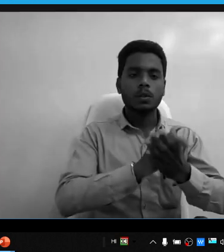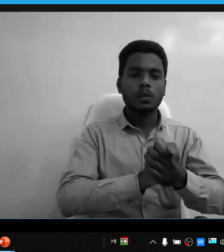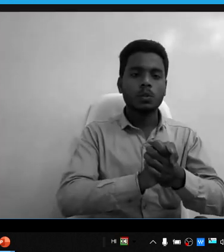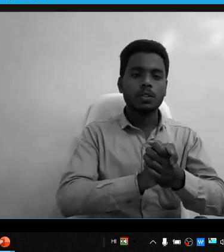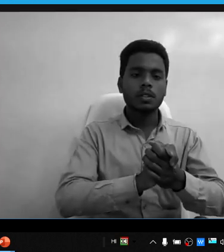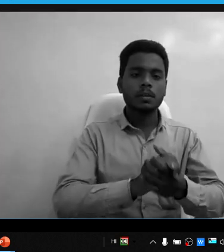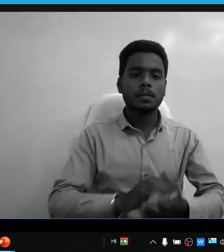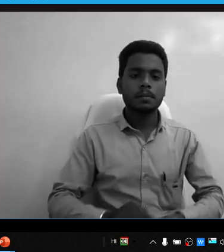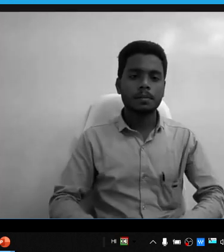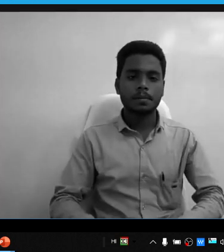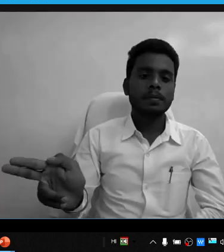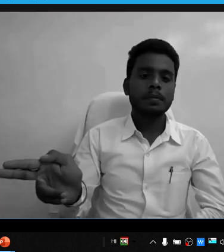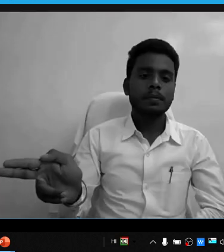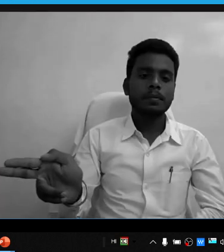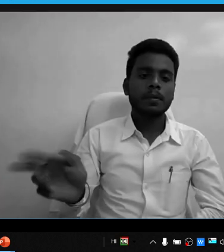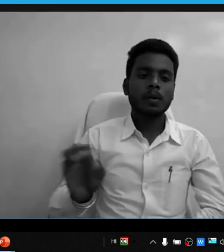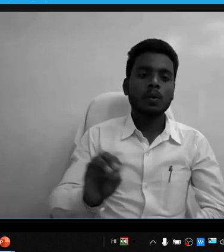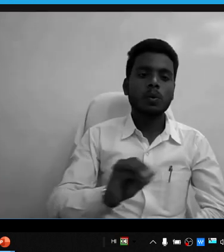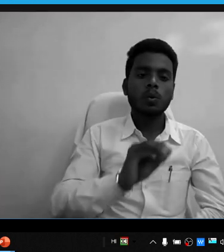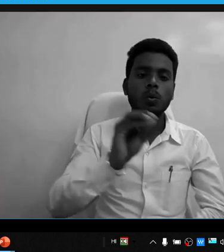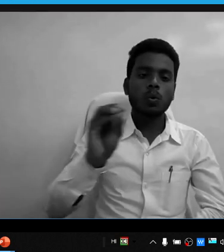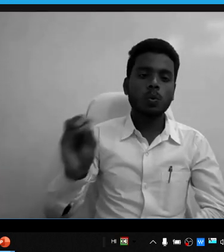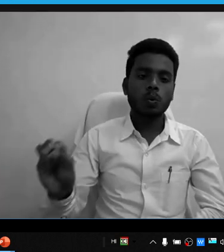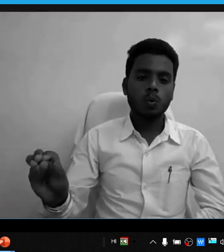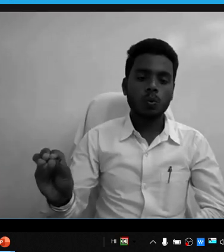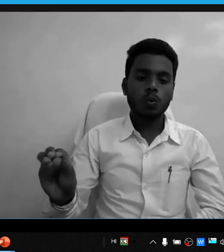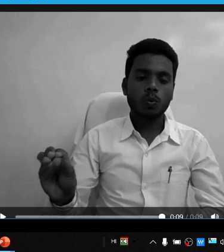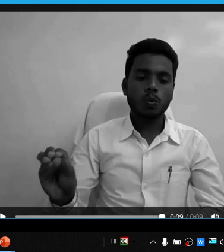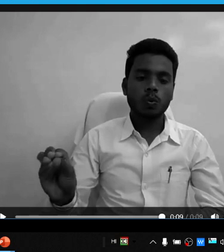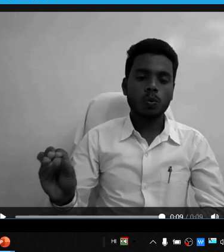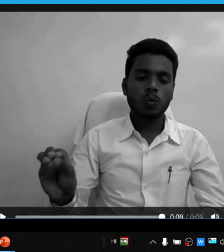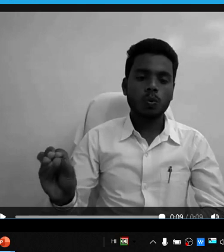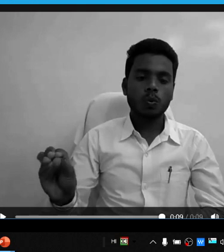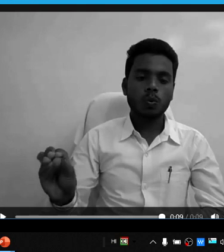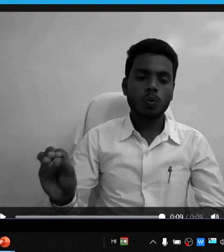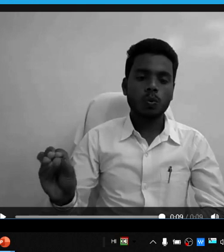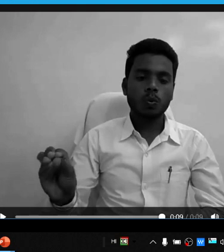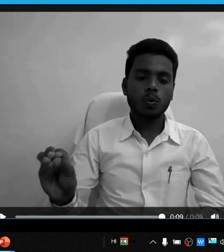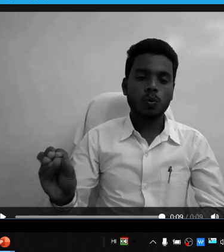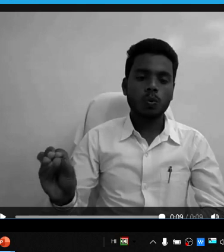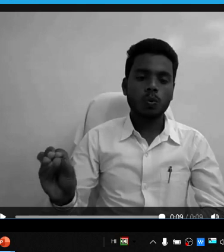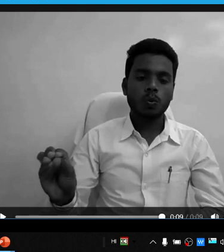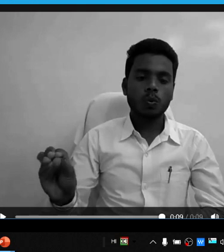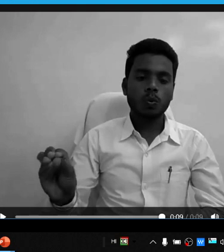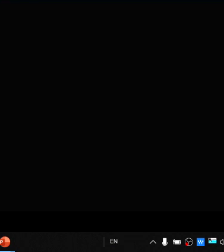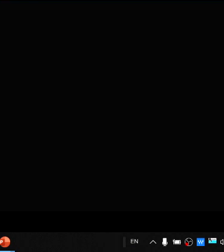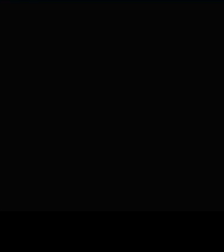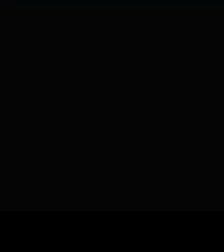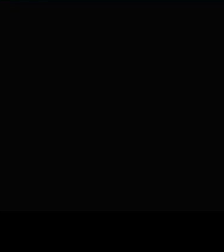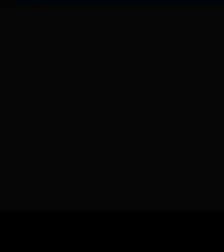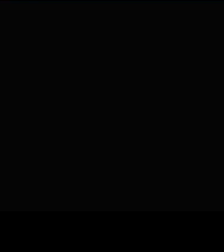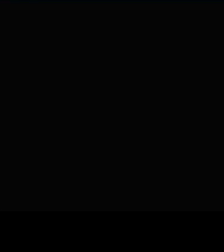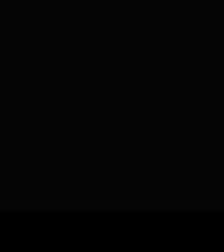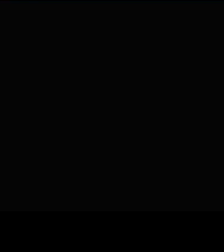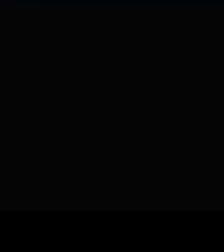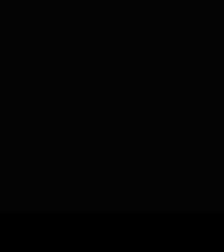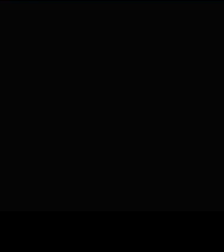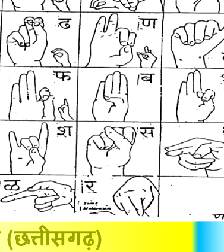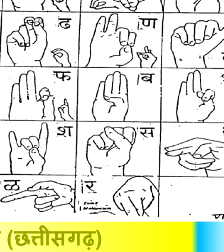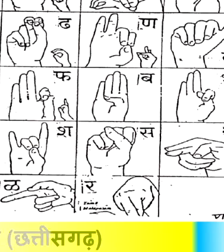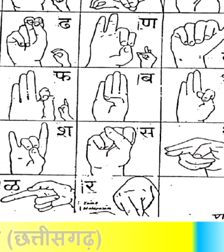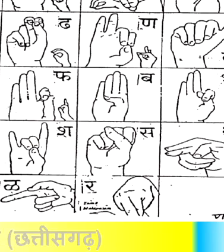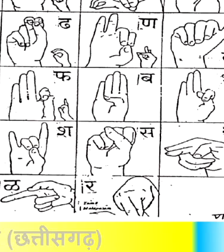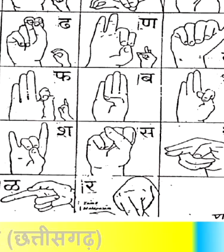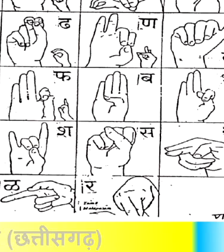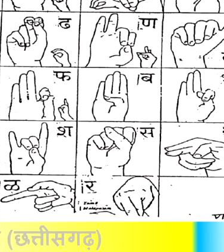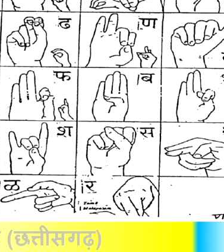का दोस्त हूँ। इस प्रकार से पूरा इशारा किया जा सकता है। तो ये तो हुए लंबे वाक्य जिसे